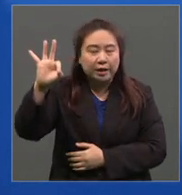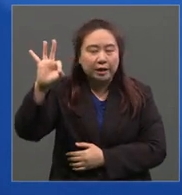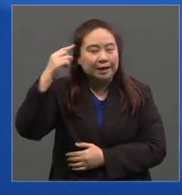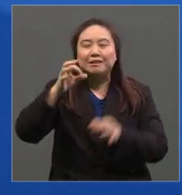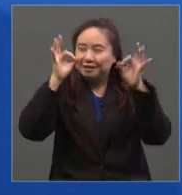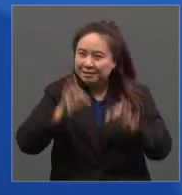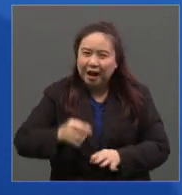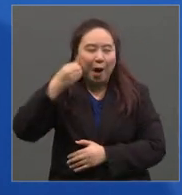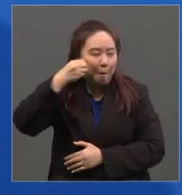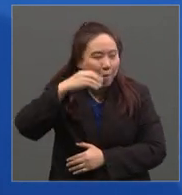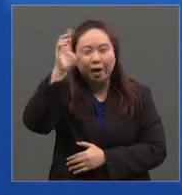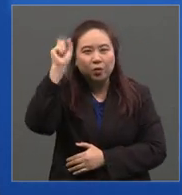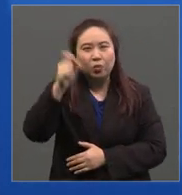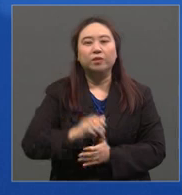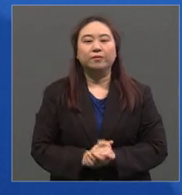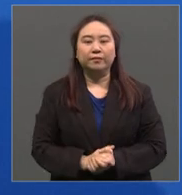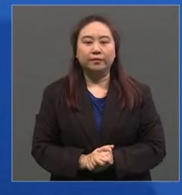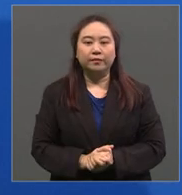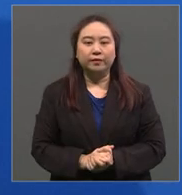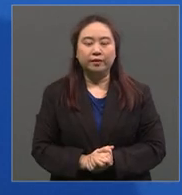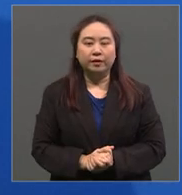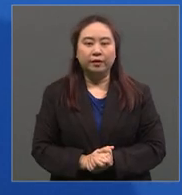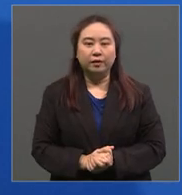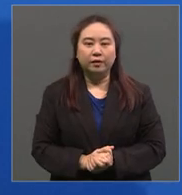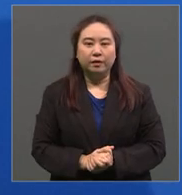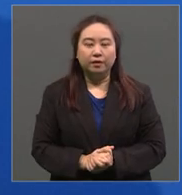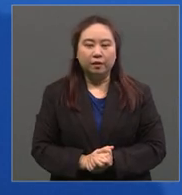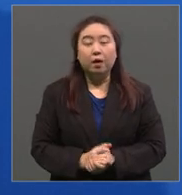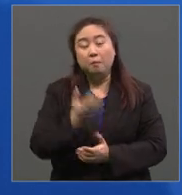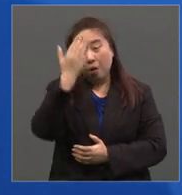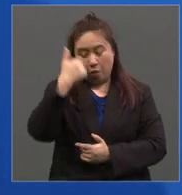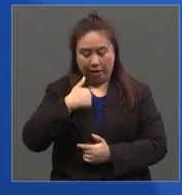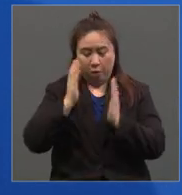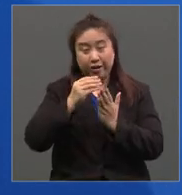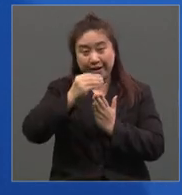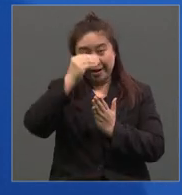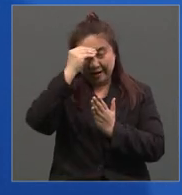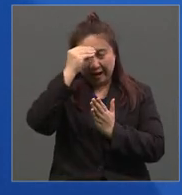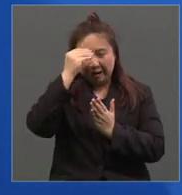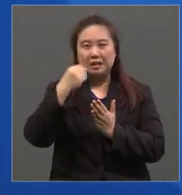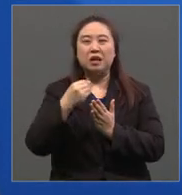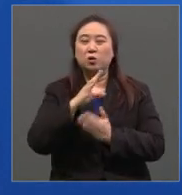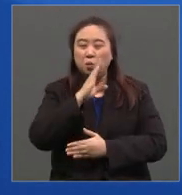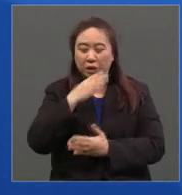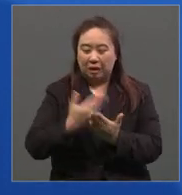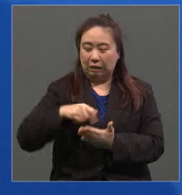ใจกลับบ้านเลยค่ะเพราะว่าได้กลับเป็นนักศึกษาค่าใช้จ่ายก็อันต้องรบกวนผู้ปกครอง